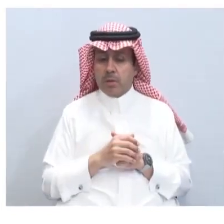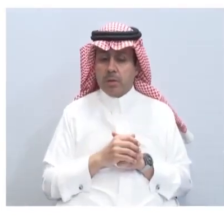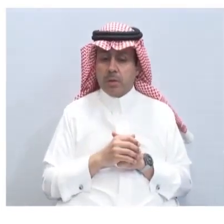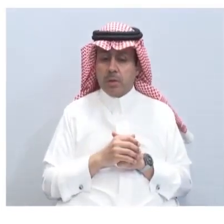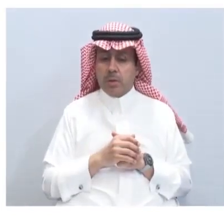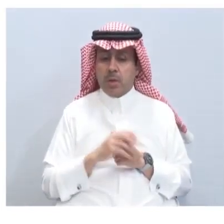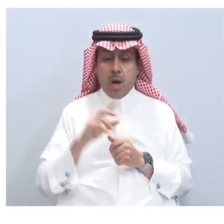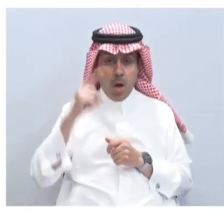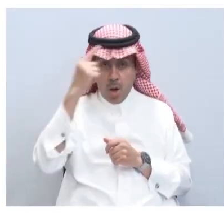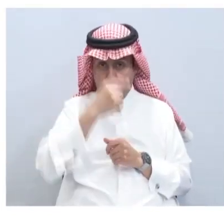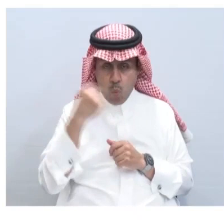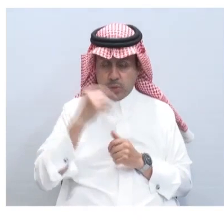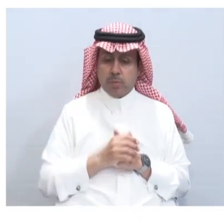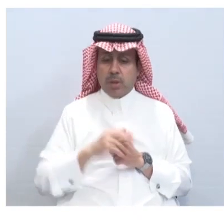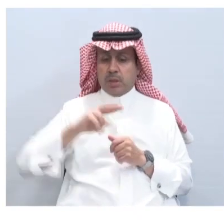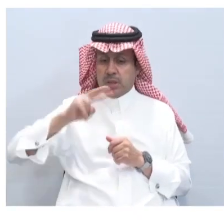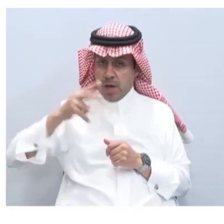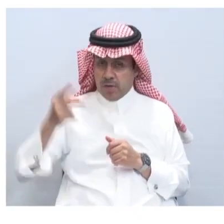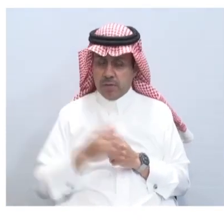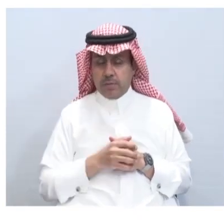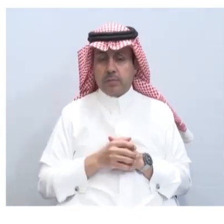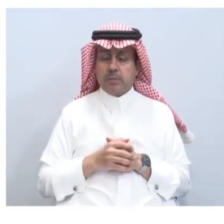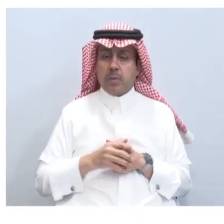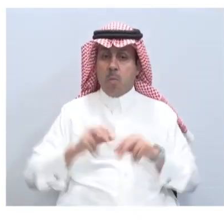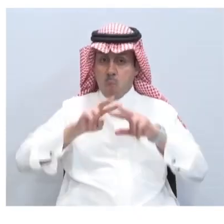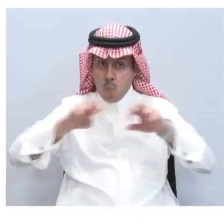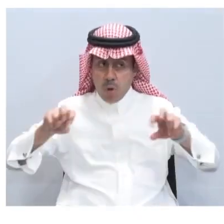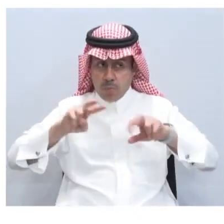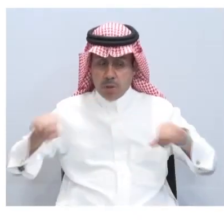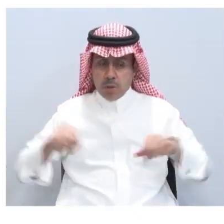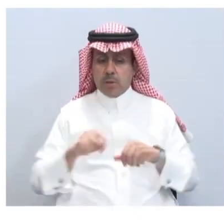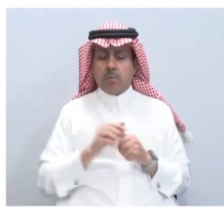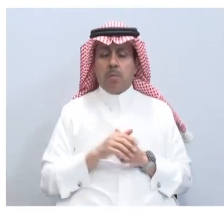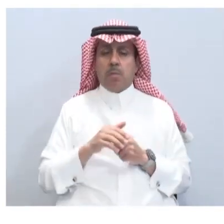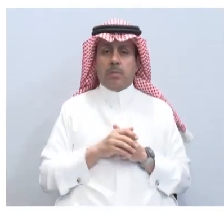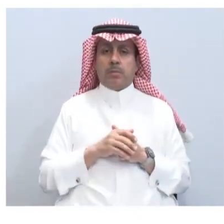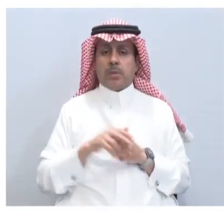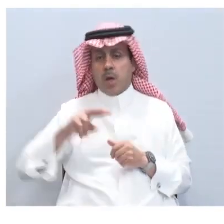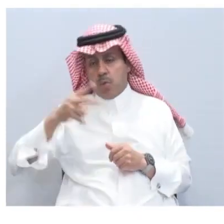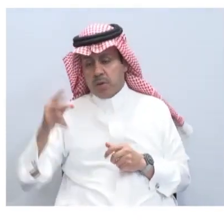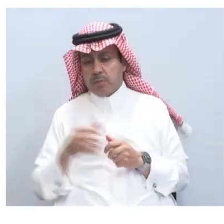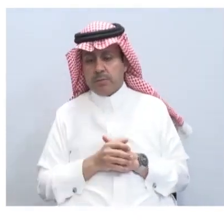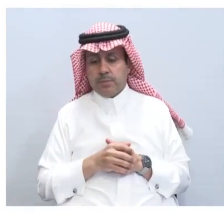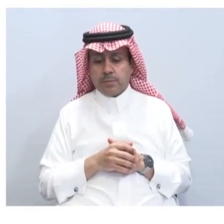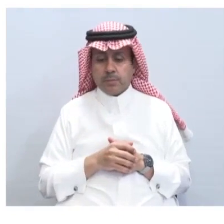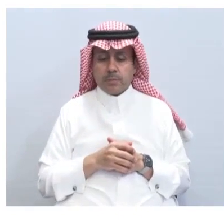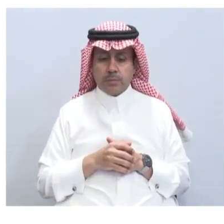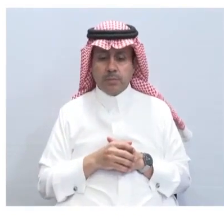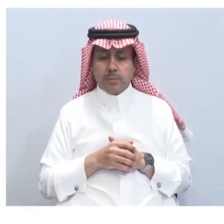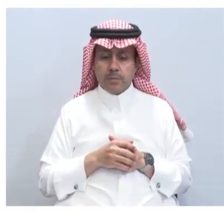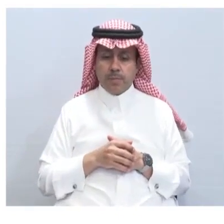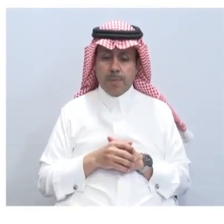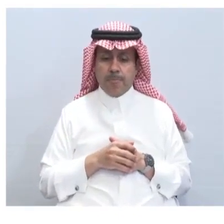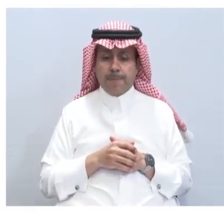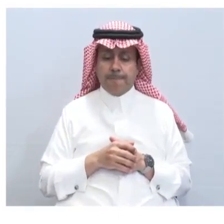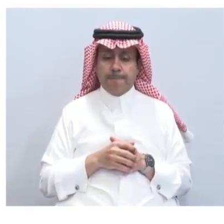التساؤل التالي مع وجود هذه المحركات البحث مع اوجه الاختلاف بين محركات البحث المختلفه